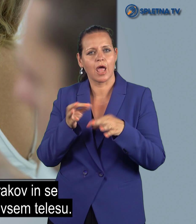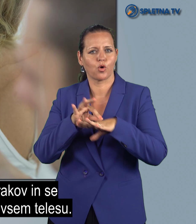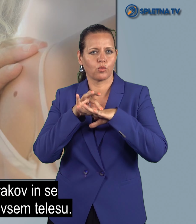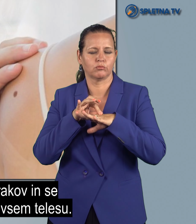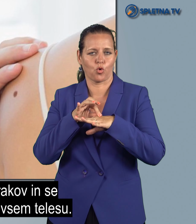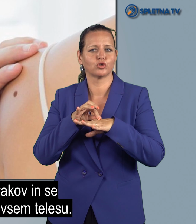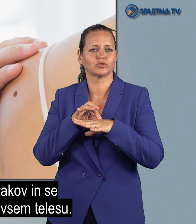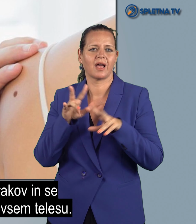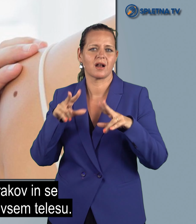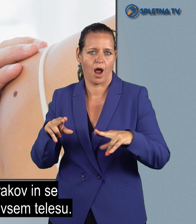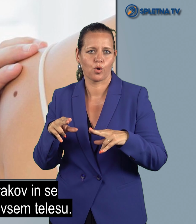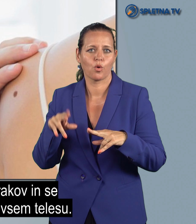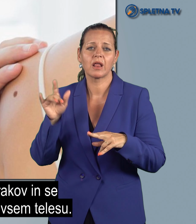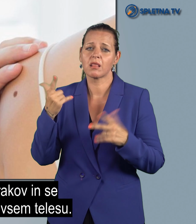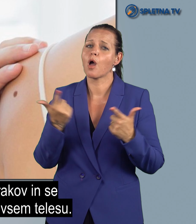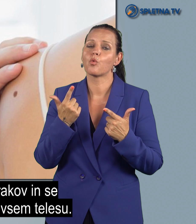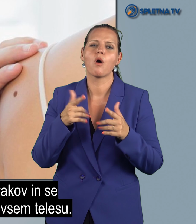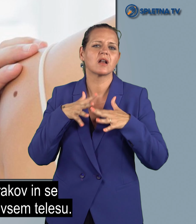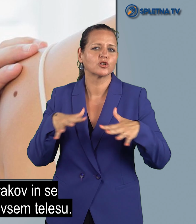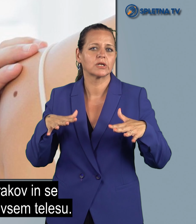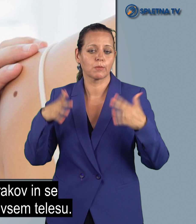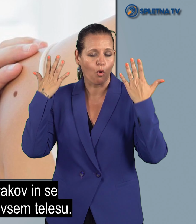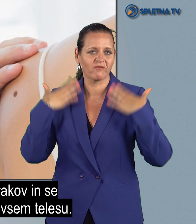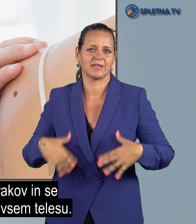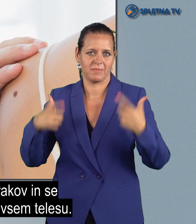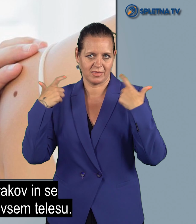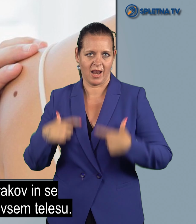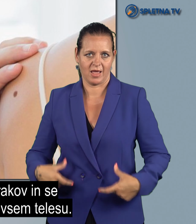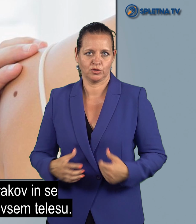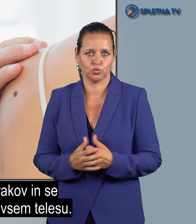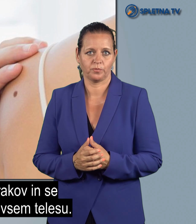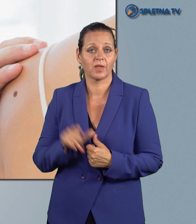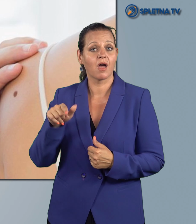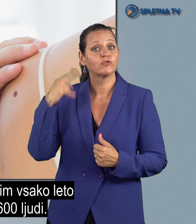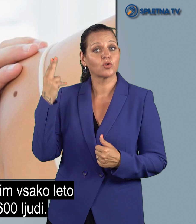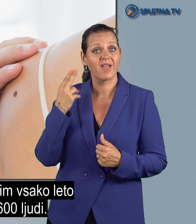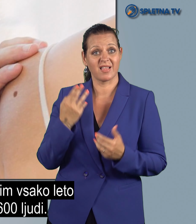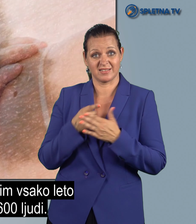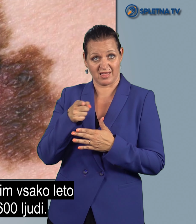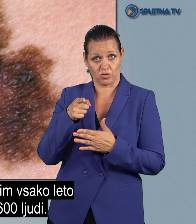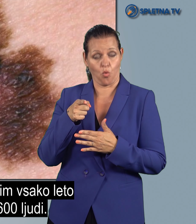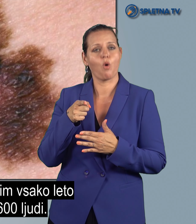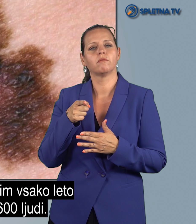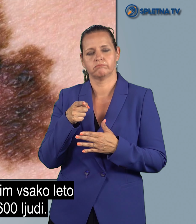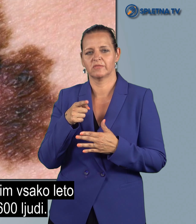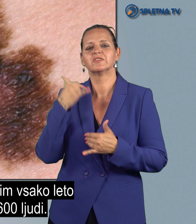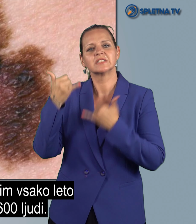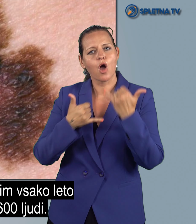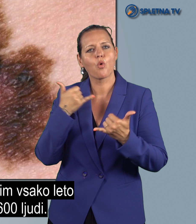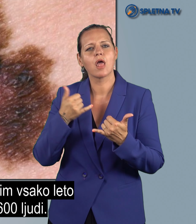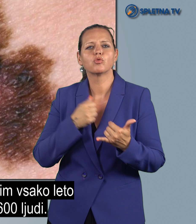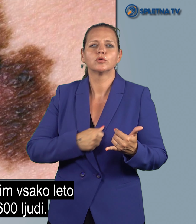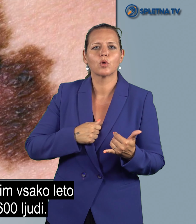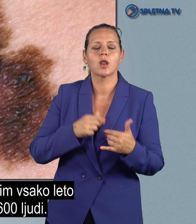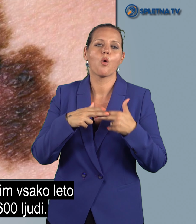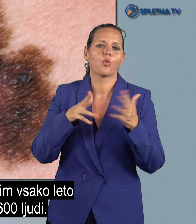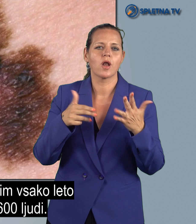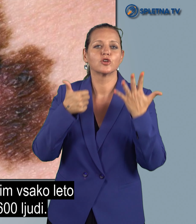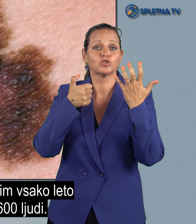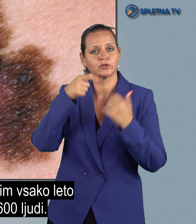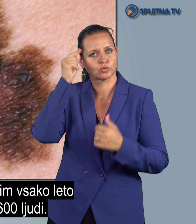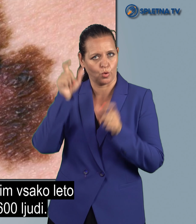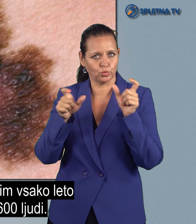vseh kožnih rakov in se lahko razširi po vsem telesu. V Sloveniji za njim vsako leto